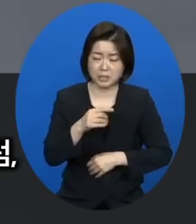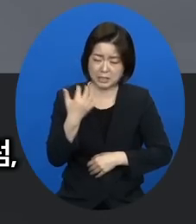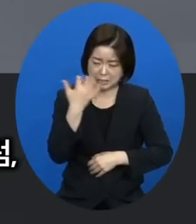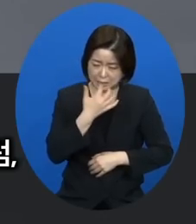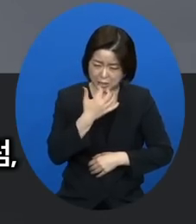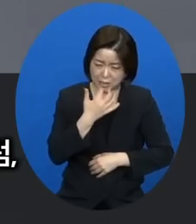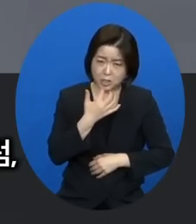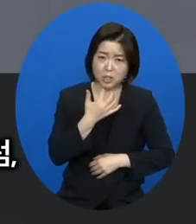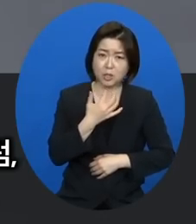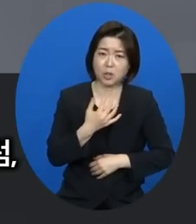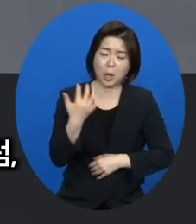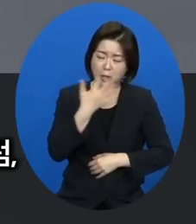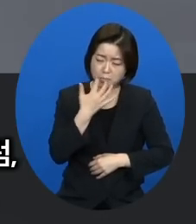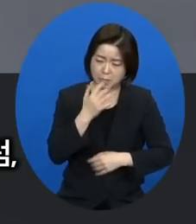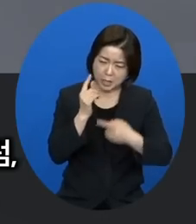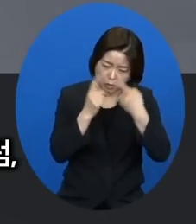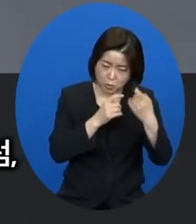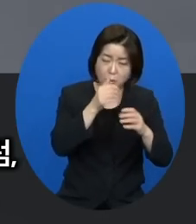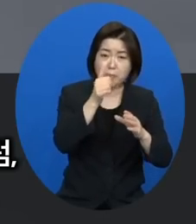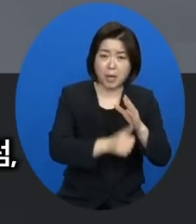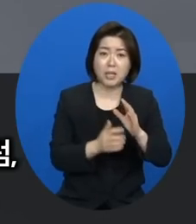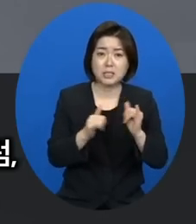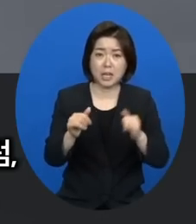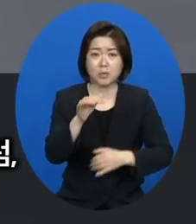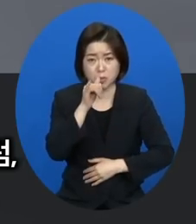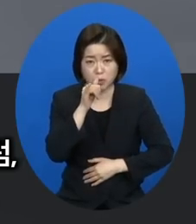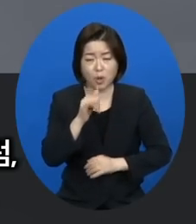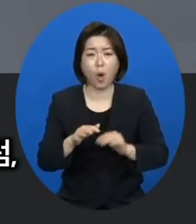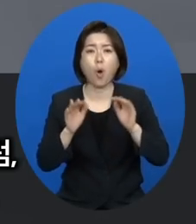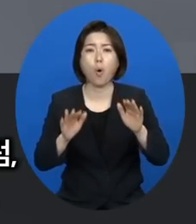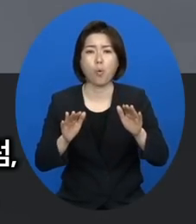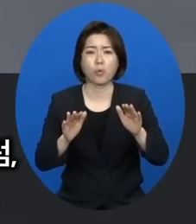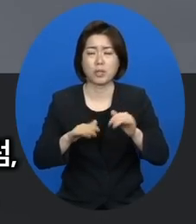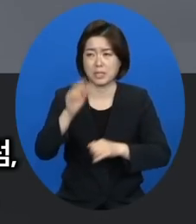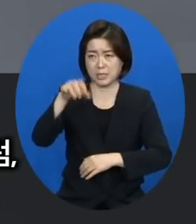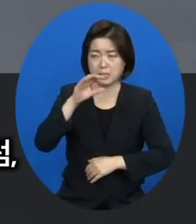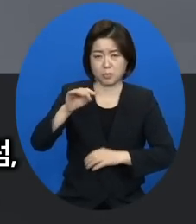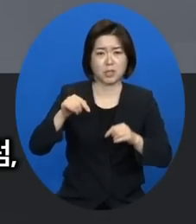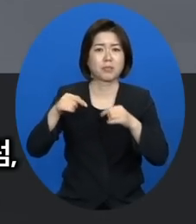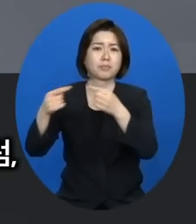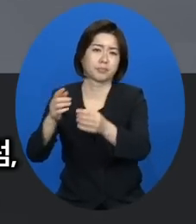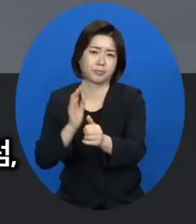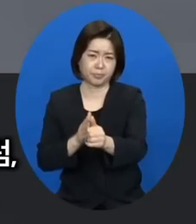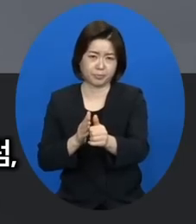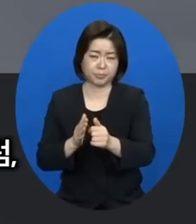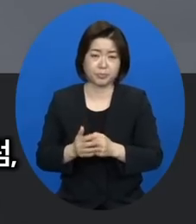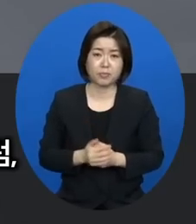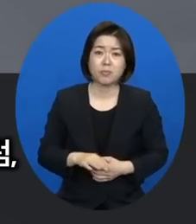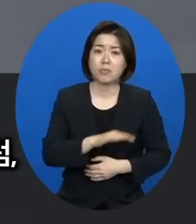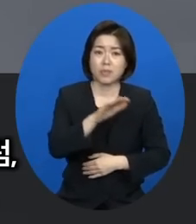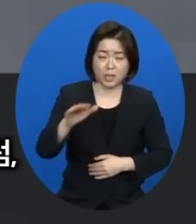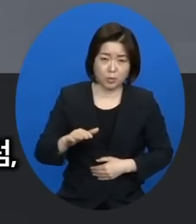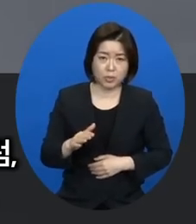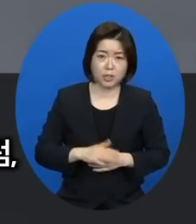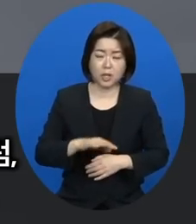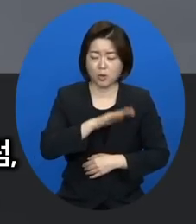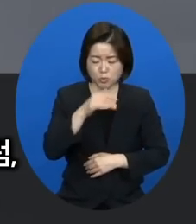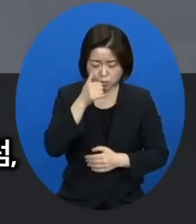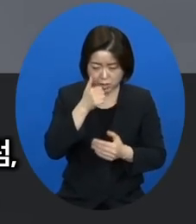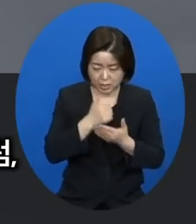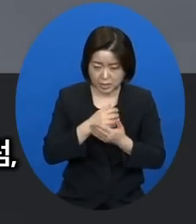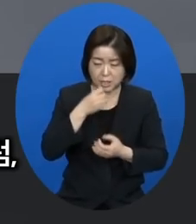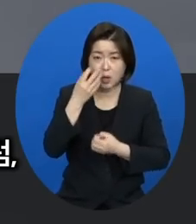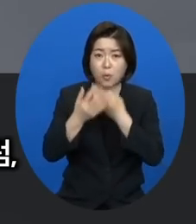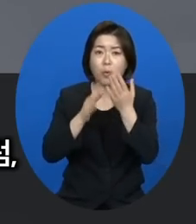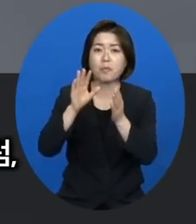유혹에, 음란의 유혹에 넘어가신 분들이 계시다면 오늘 십자가로 나아가십시오. 우리가 우리의 죄를 고백할